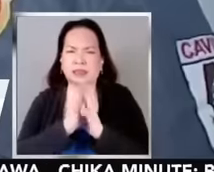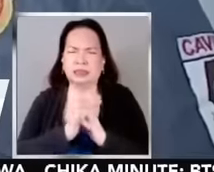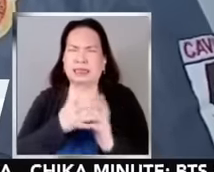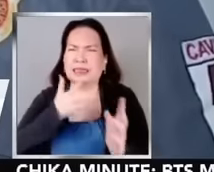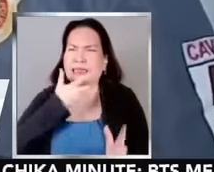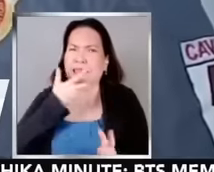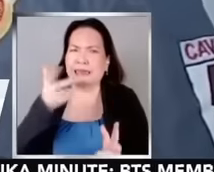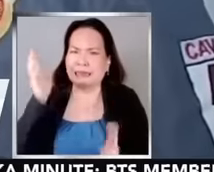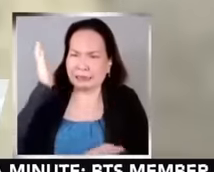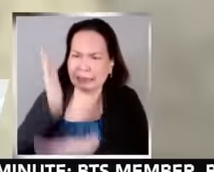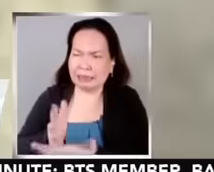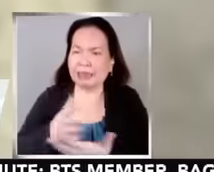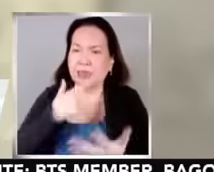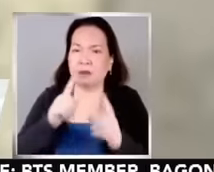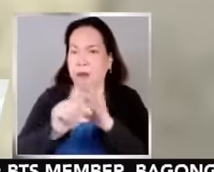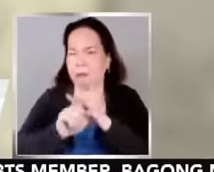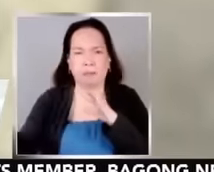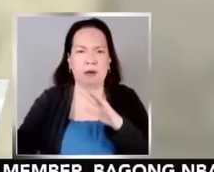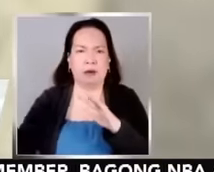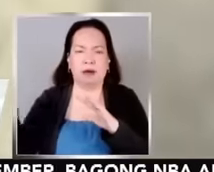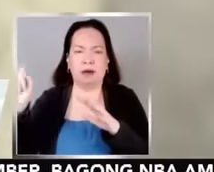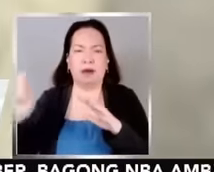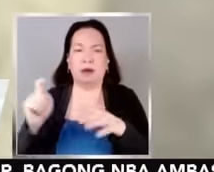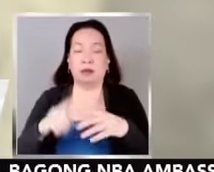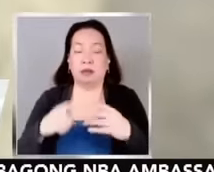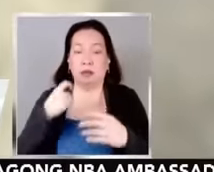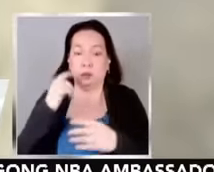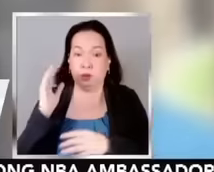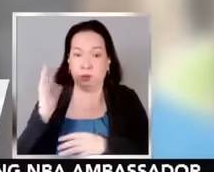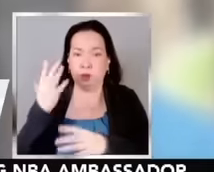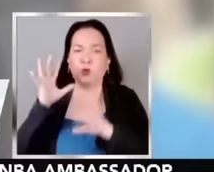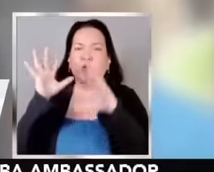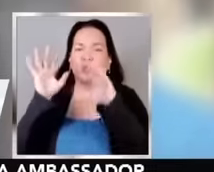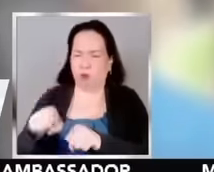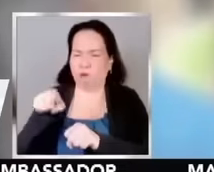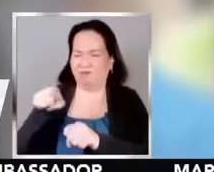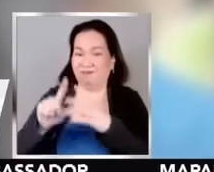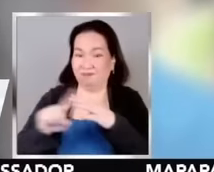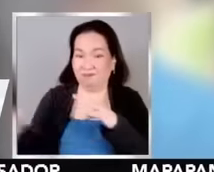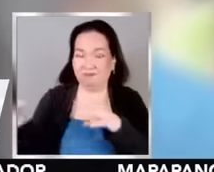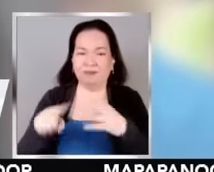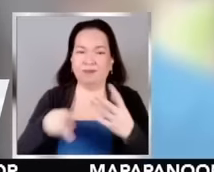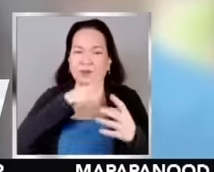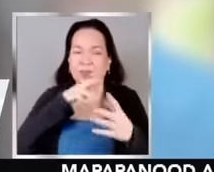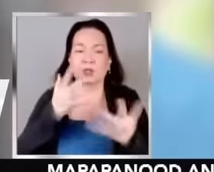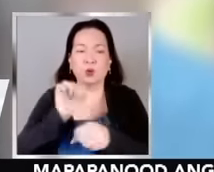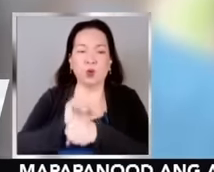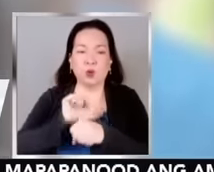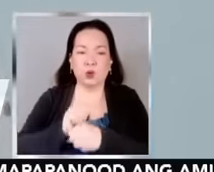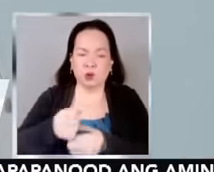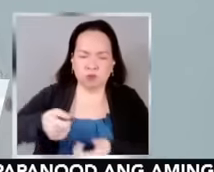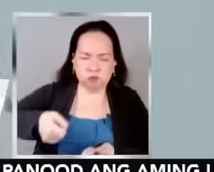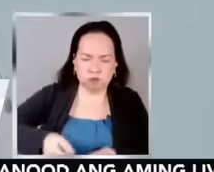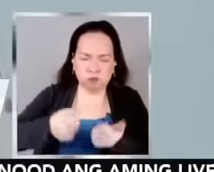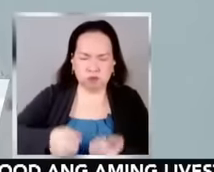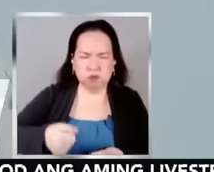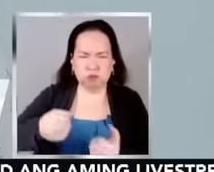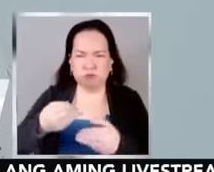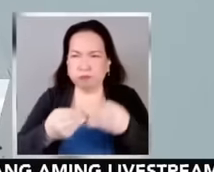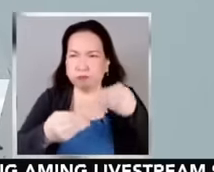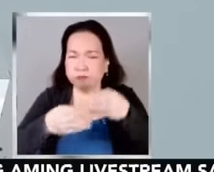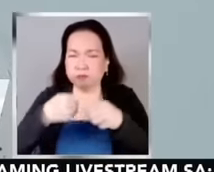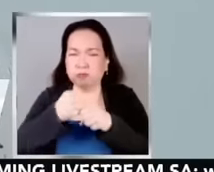pong tumakbo yung suspect. Kaninang umaga, nahuli ang suspect sa kanyang pinagtatrabahuang construction site sa Dasmariñas. Sakal po ng